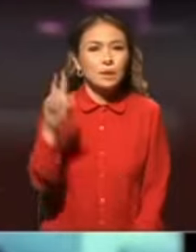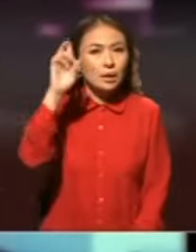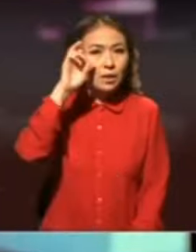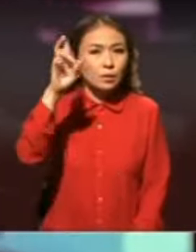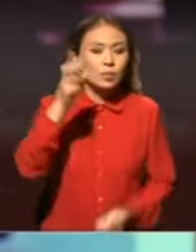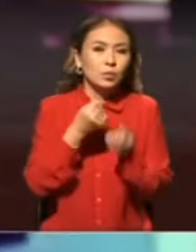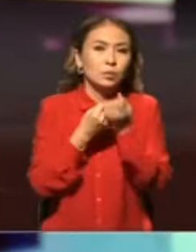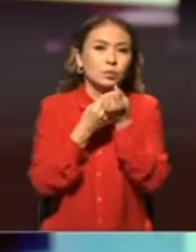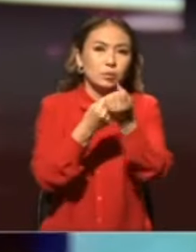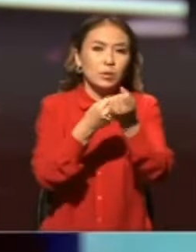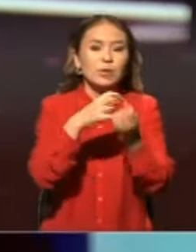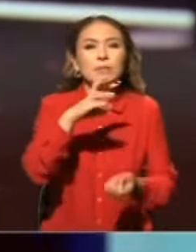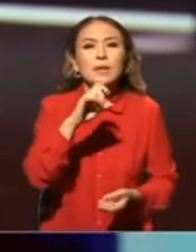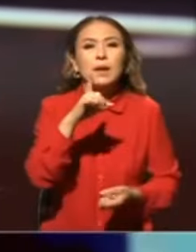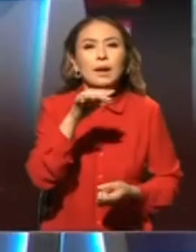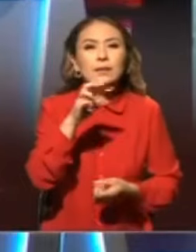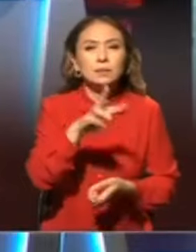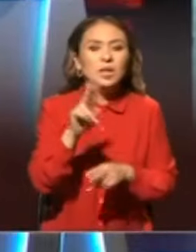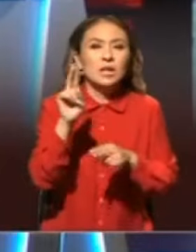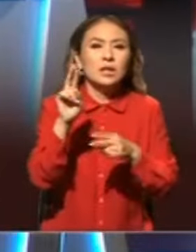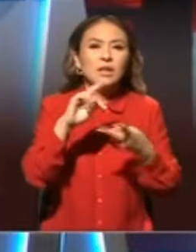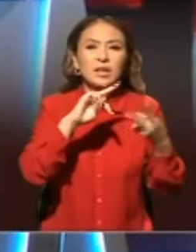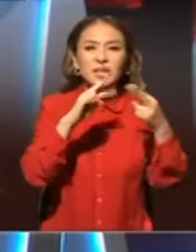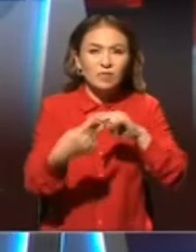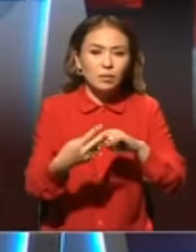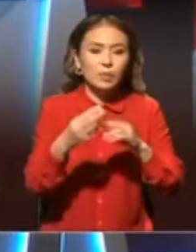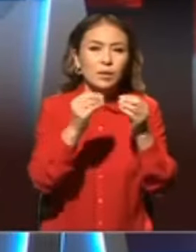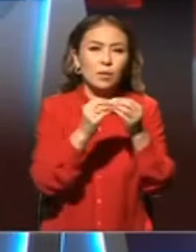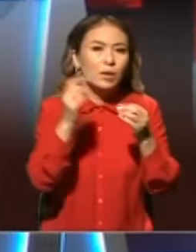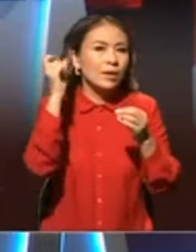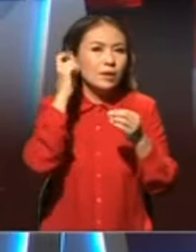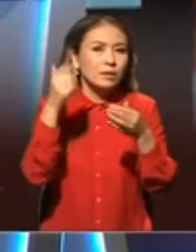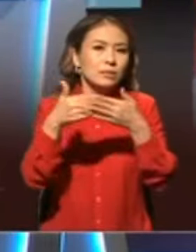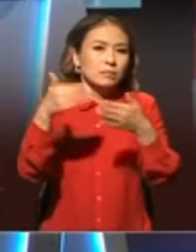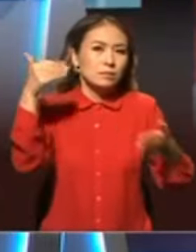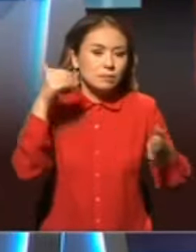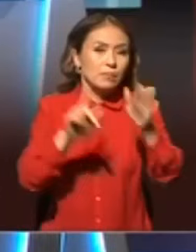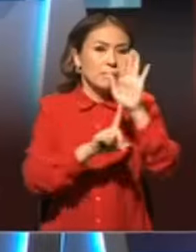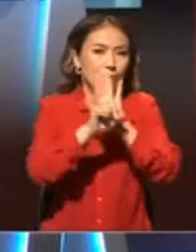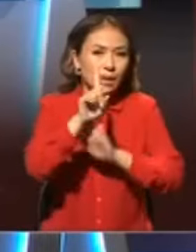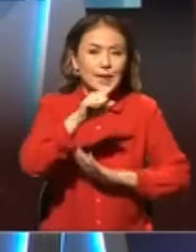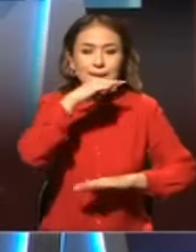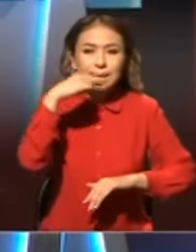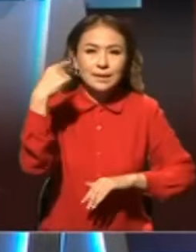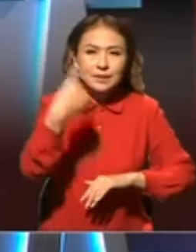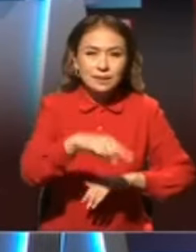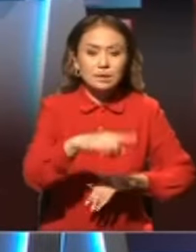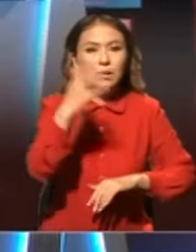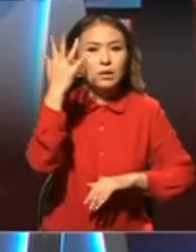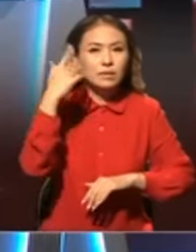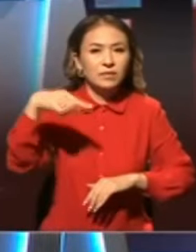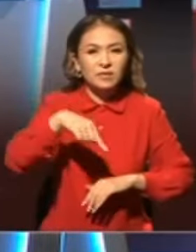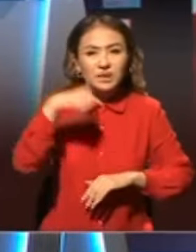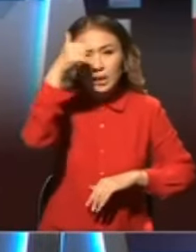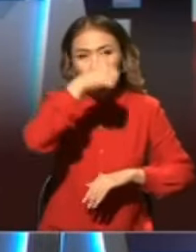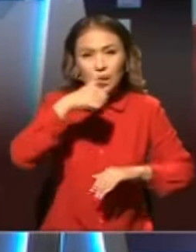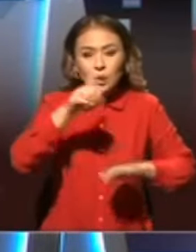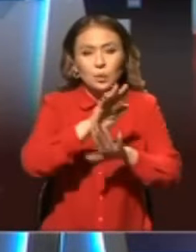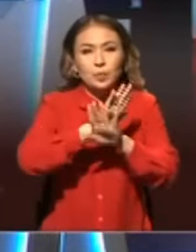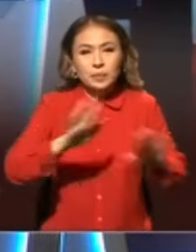мемлекеттік қолдау механизмдерінің реформасын осыдан 10 жыл бұрын бастады. Ресей санкцияда биыл емес.